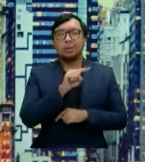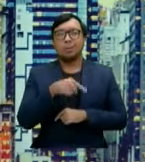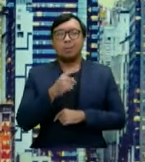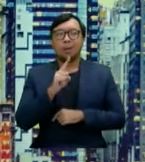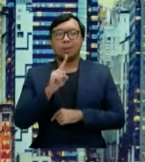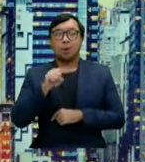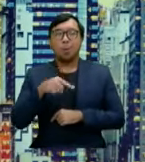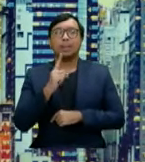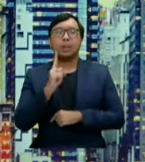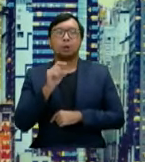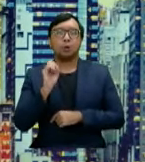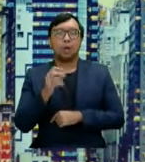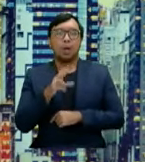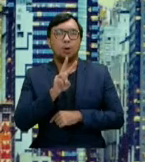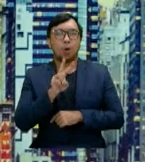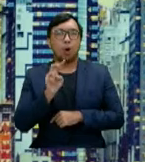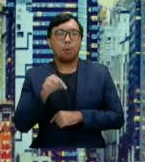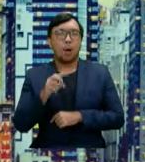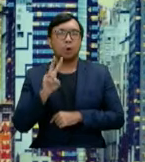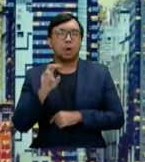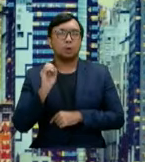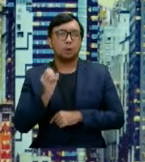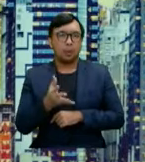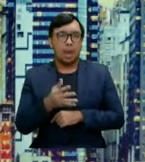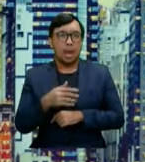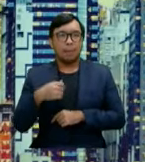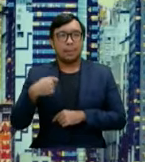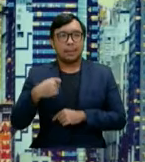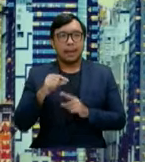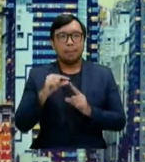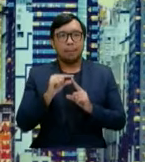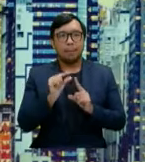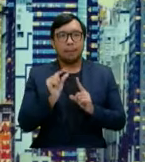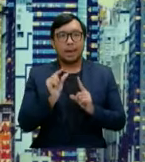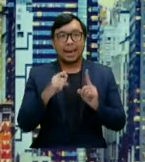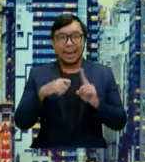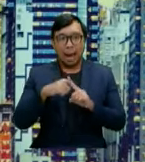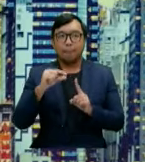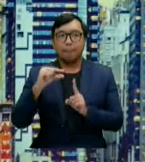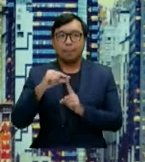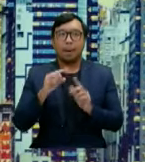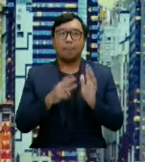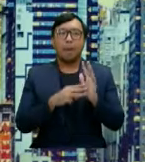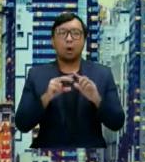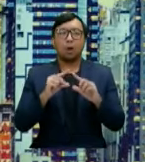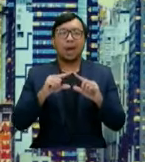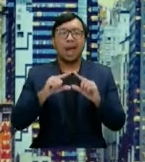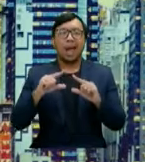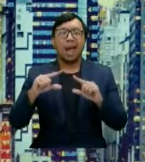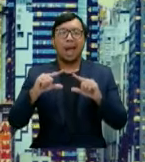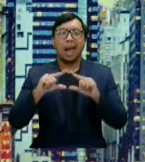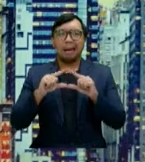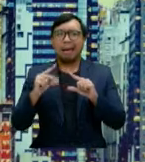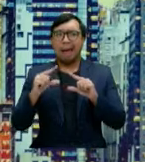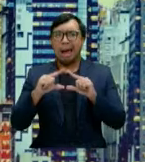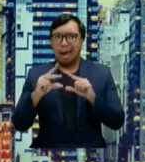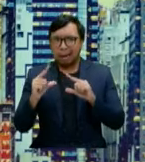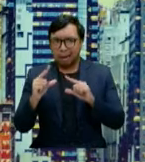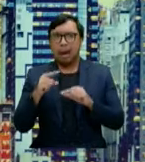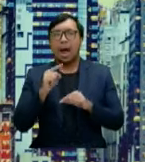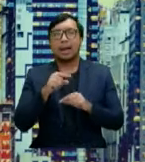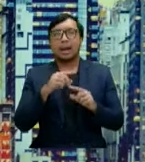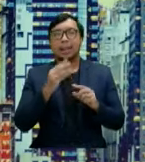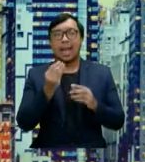juta rupiah per unit. Menteri Perumahan dan Kawasan Pemukiman atau PKP Marwar Sirait menyebut penurunan tarif sewa rusun ini